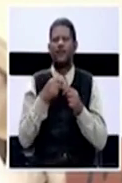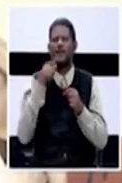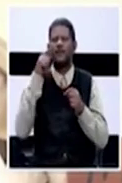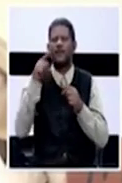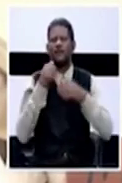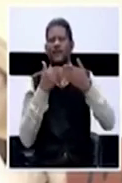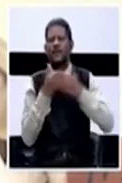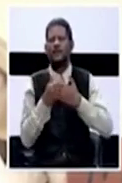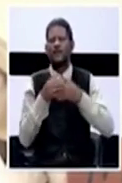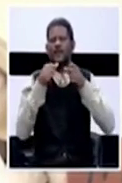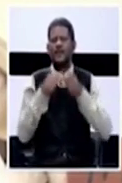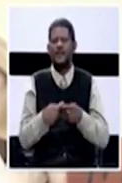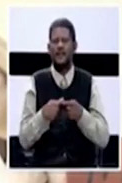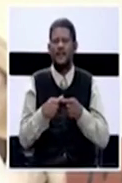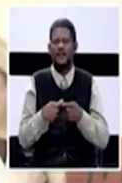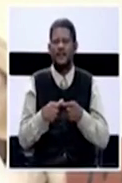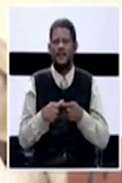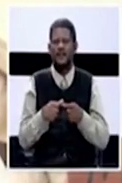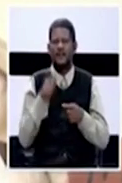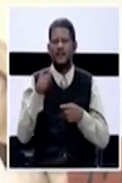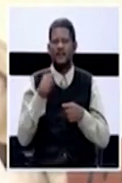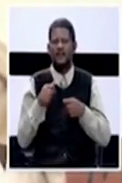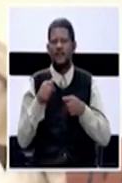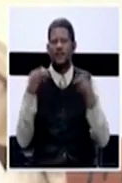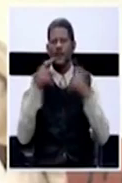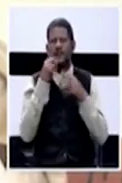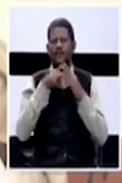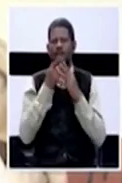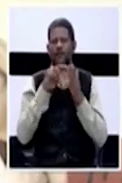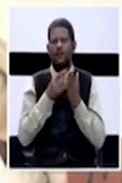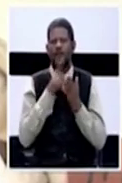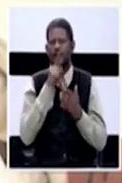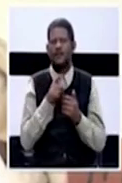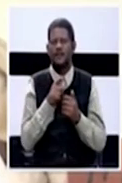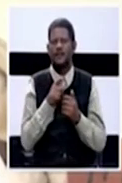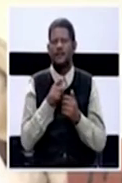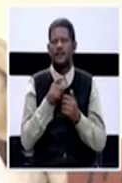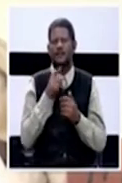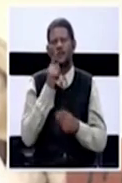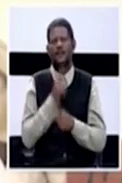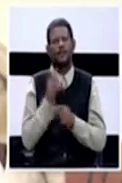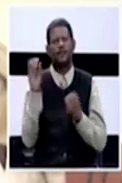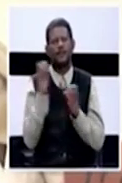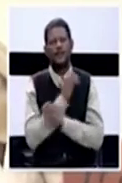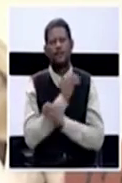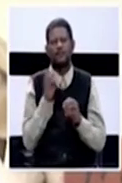ጎቦ ተፀጊዑ ፀኒሒና ውን እቲ መጥቃዕቲ ተፈፂሙ ማለት እዩ እንዲ ልክዕ ዋላ ሓንቲ